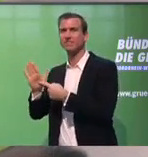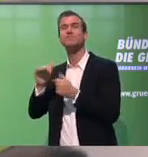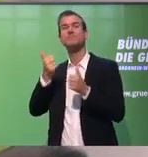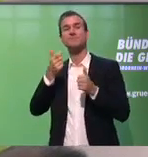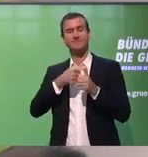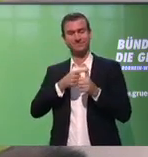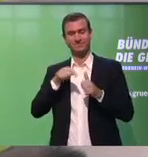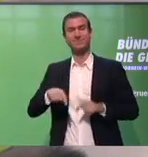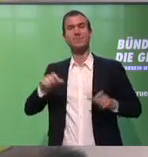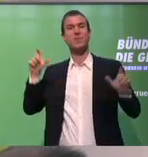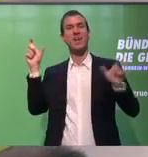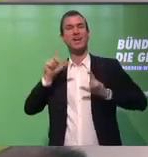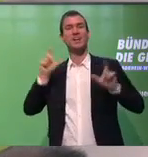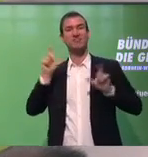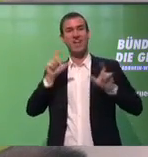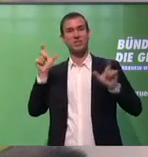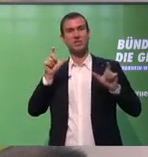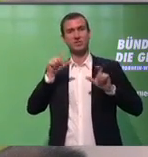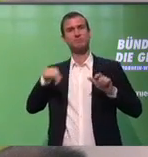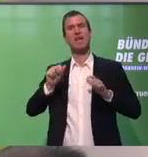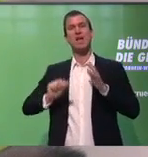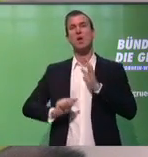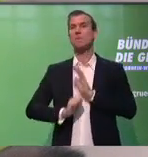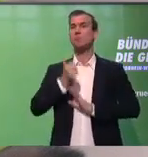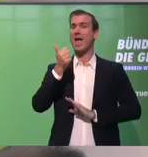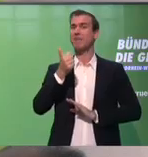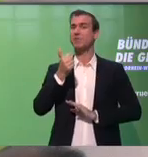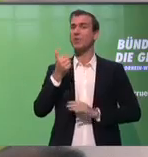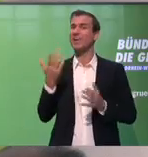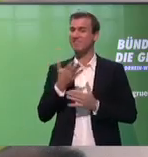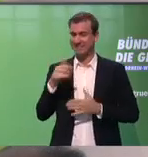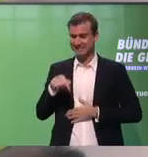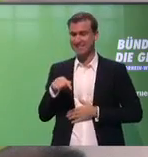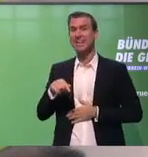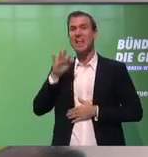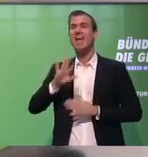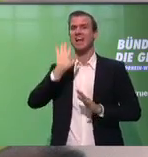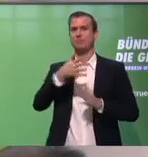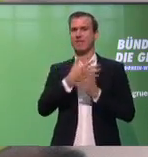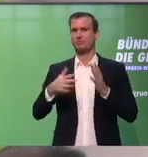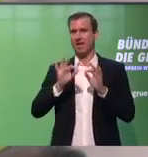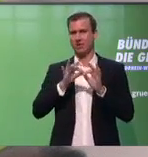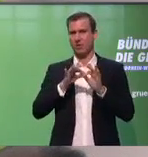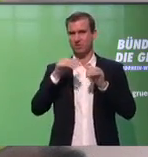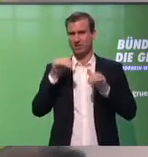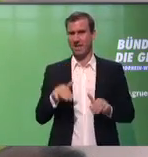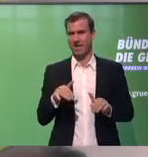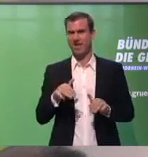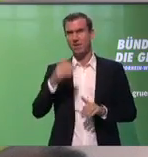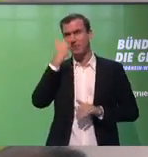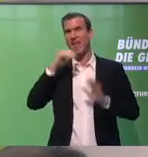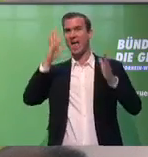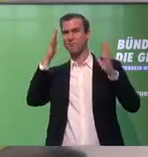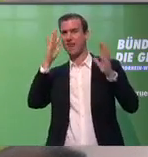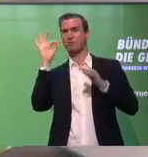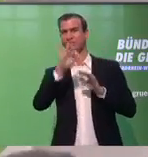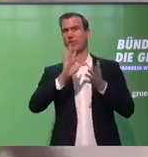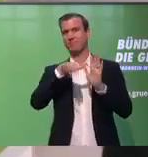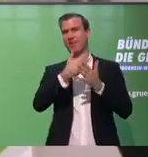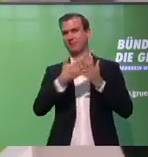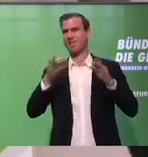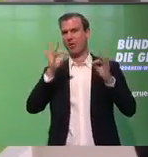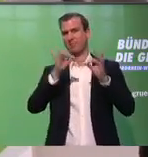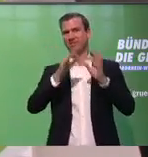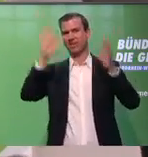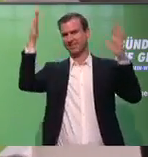diese Veranstaltung, dieses Primary erstens Gebärden übersetzt wird. Vielleicht einen ganz, ganz großen Applaus an die